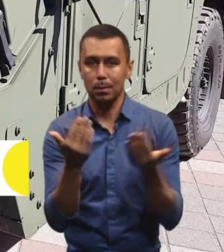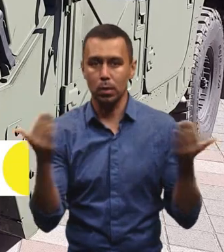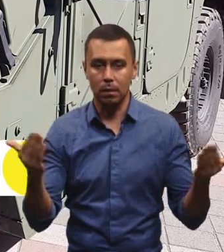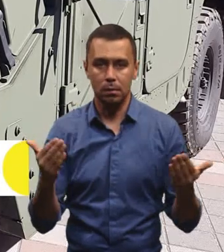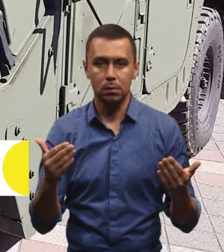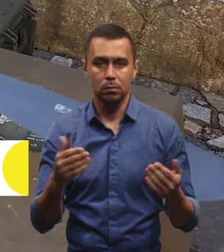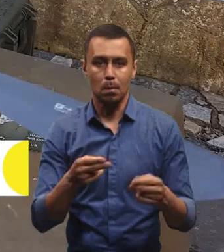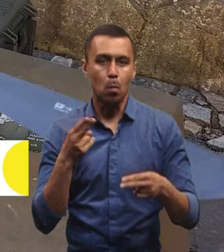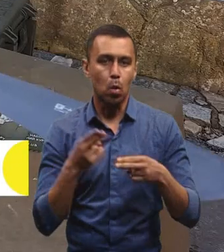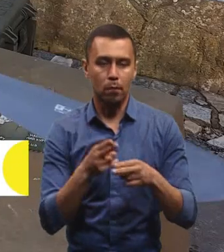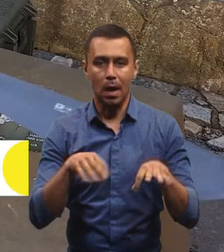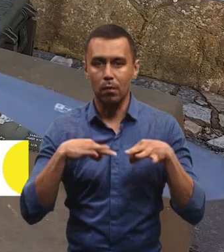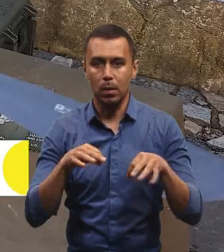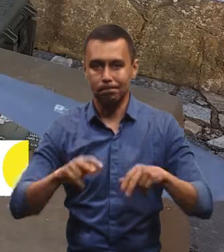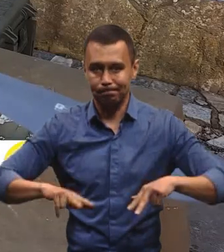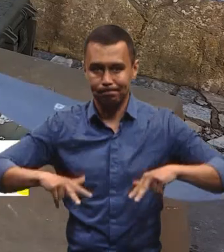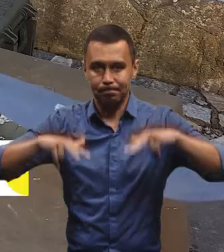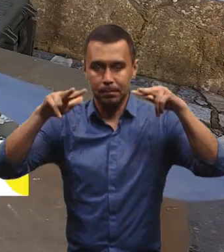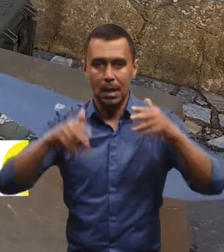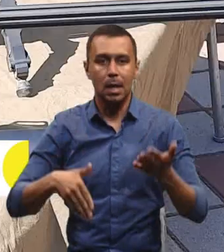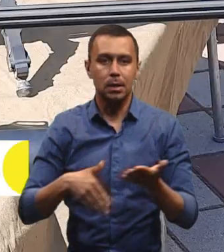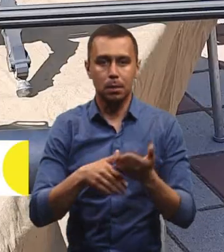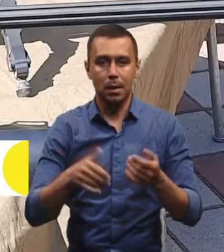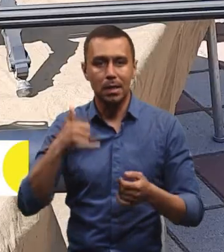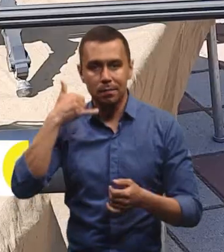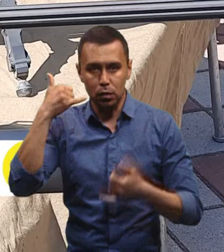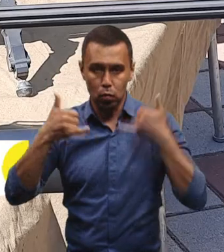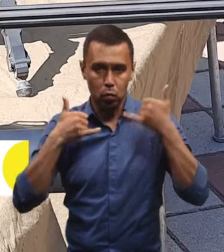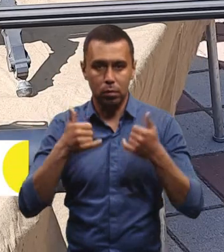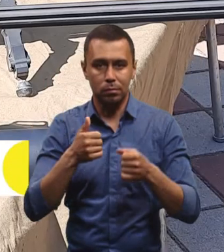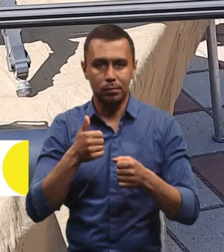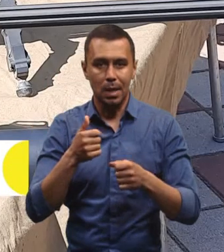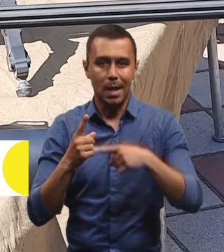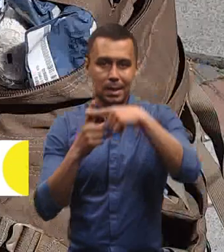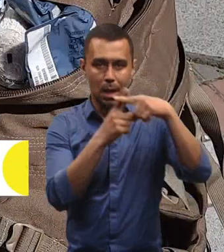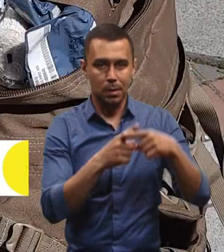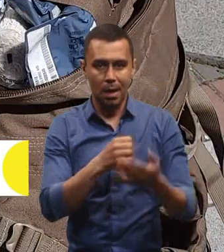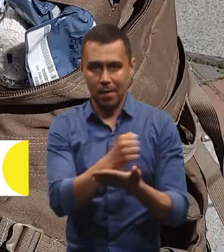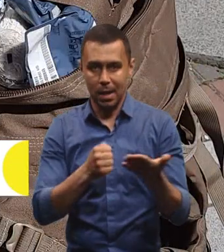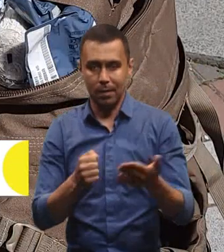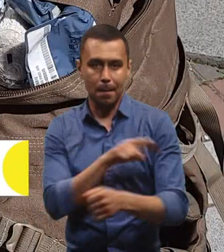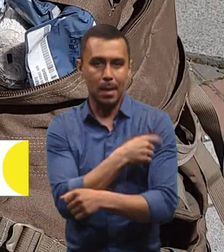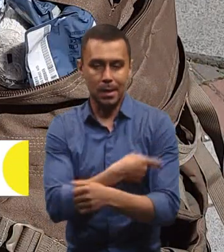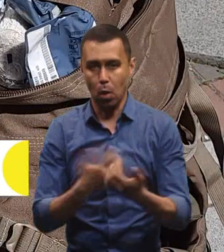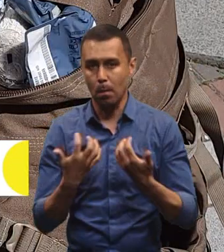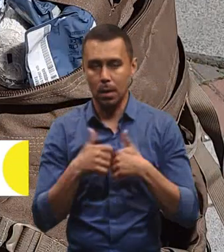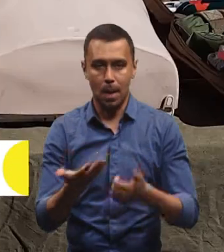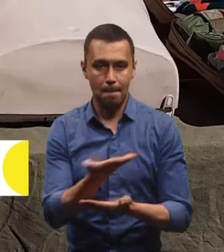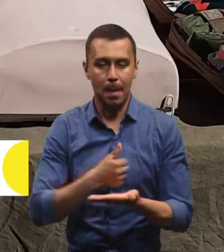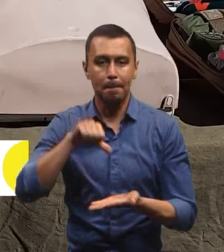– броньовані автомобілі, безпілотні апарати, засоби зв'язку, снайперські гвинтівки та медичне обладнання. Ми